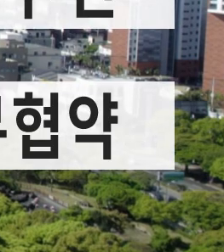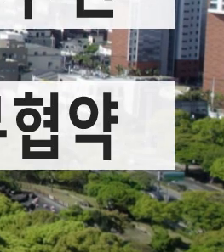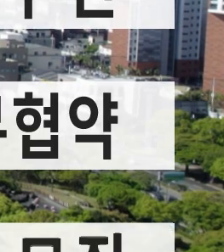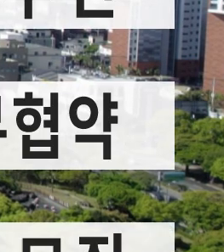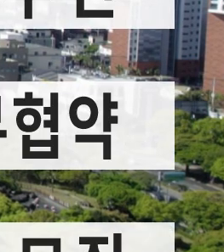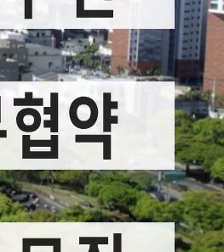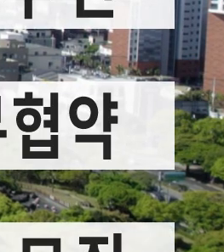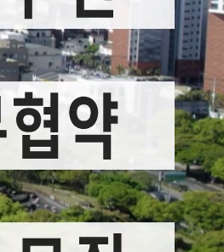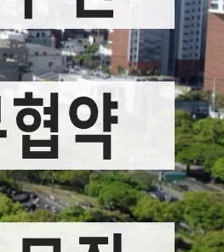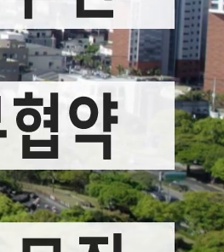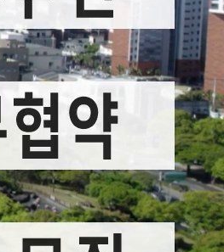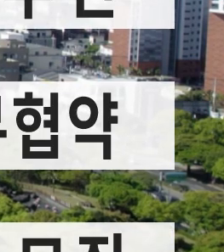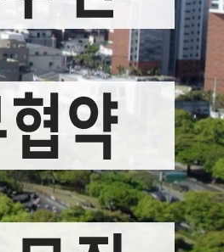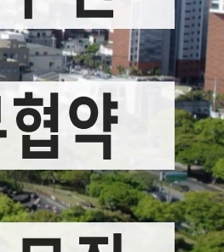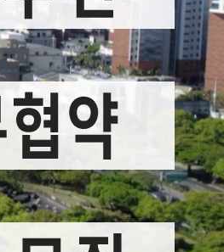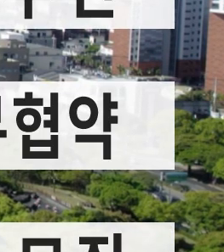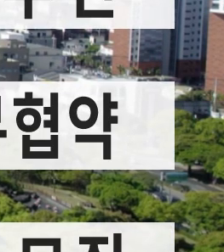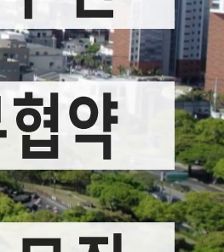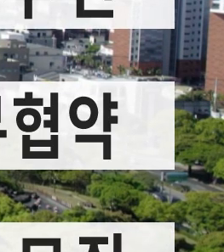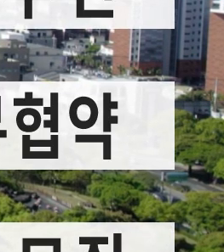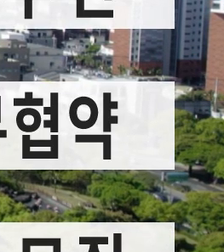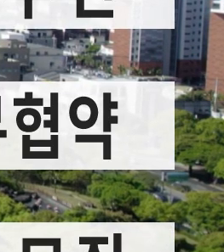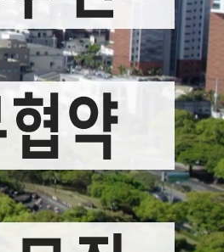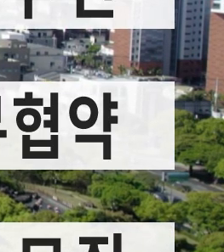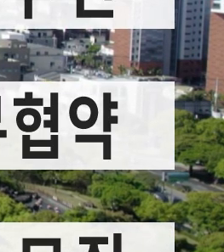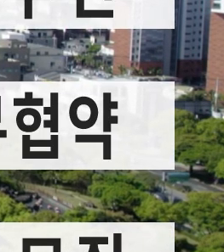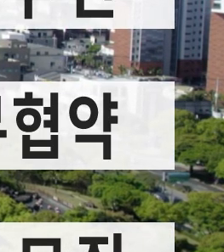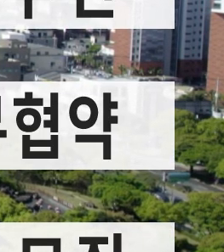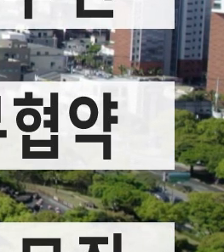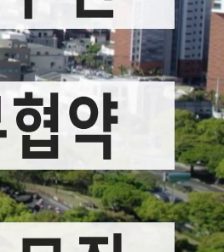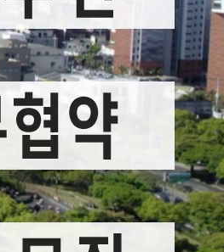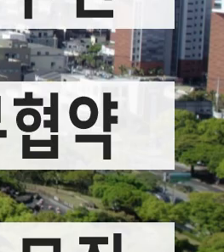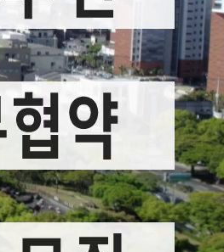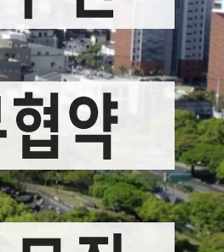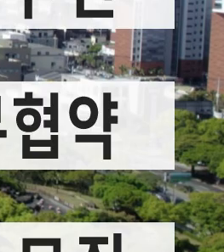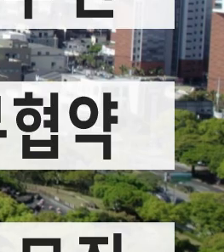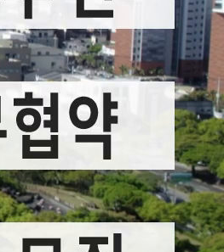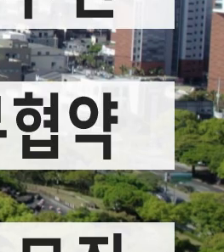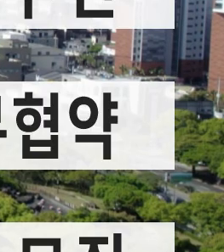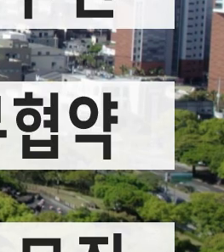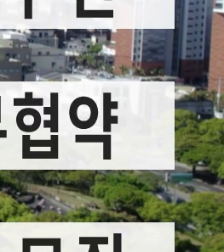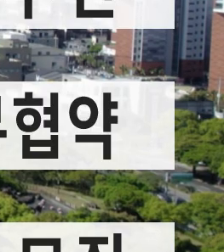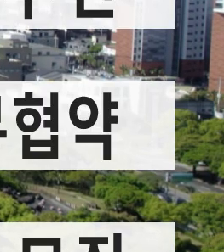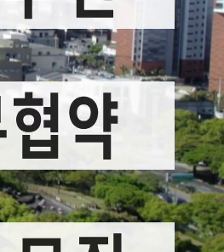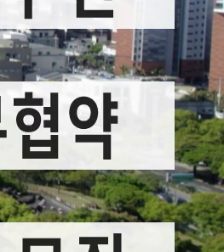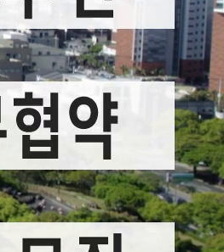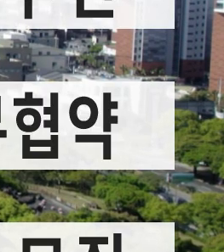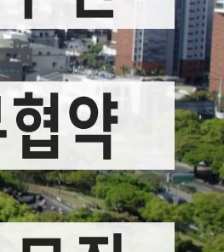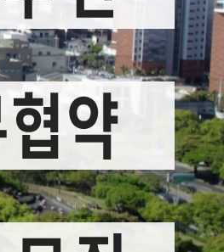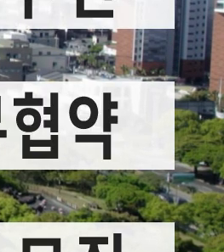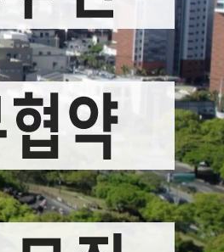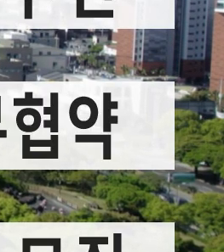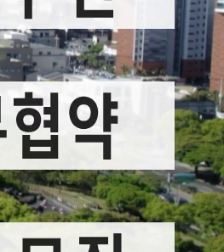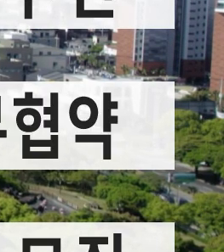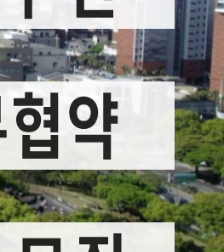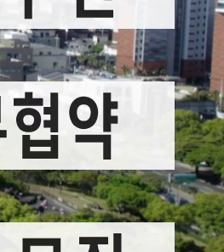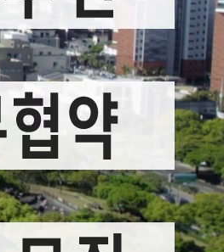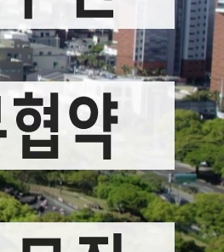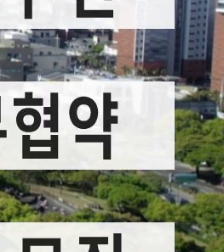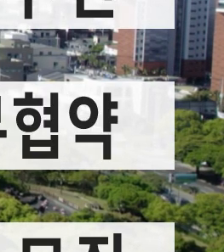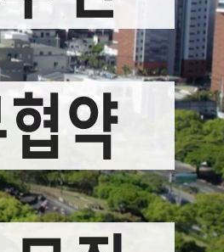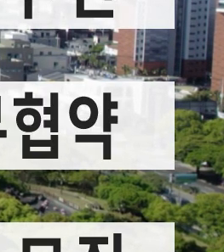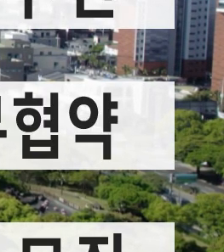시행합니다. 저소득 청년의 자산 형성을 돕기 위해 2025년 청년 레이저